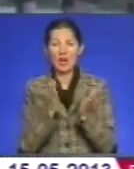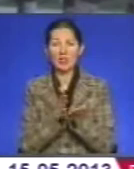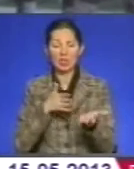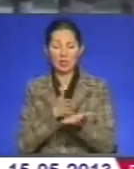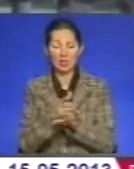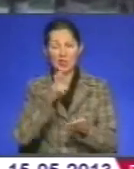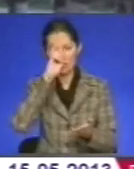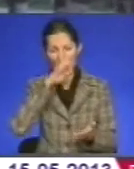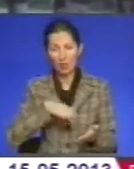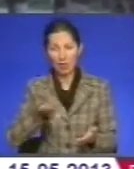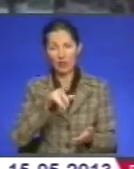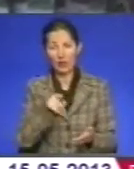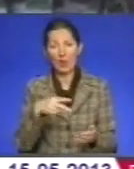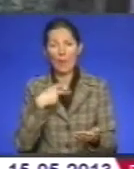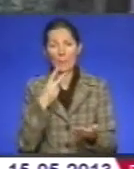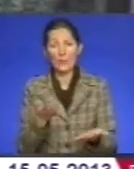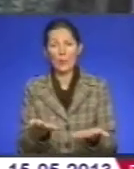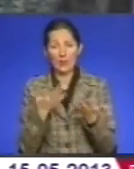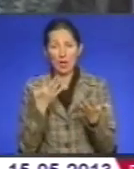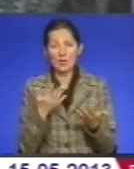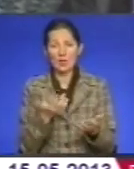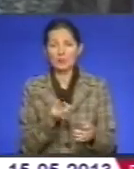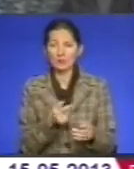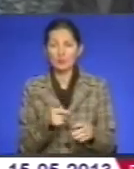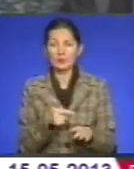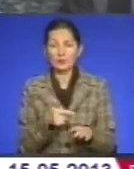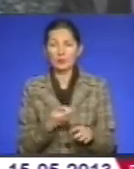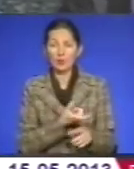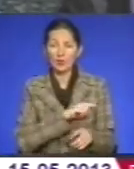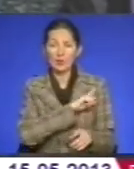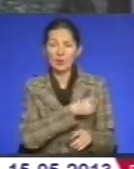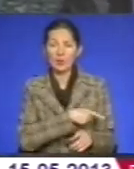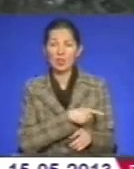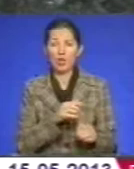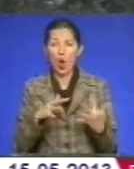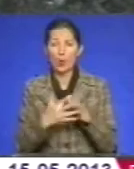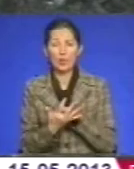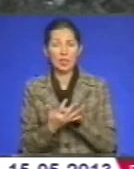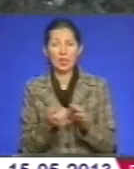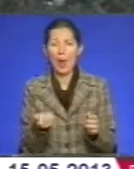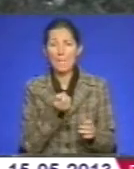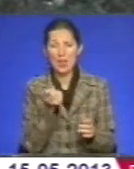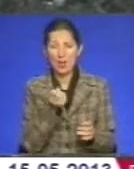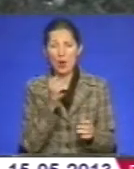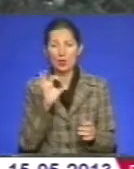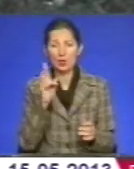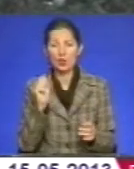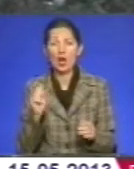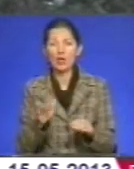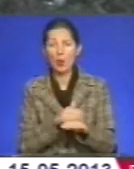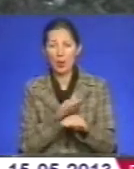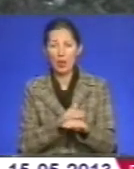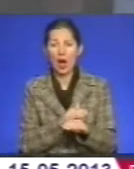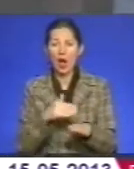вони проявляються у кілька разів гостріше. У селах мінімальні соціальні блага, низькі заробітні плати, якість і доступність